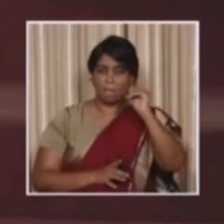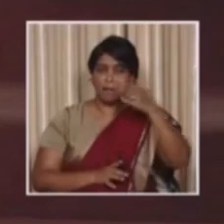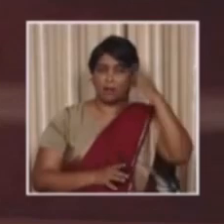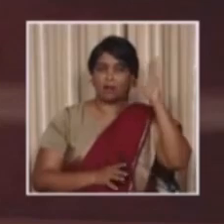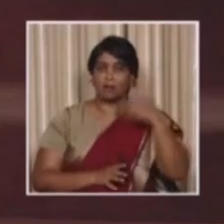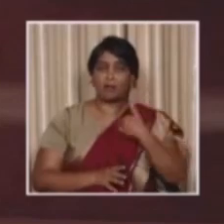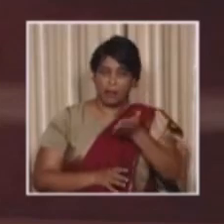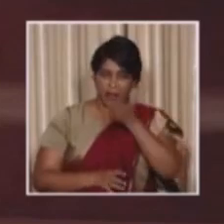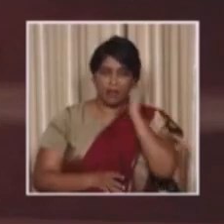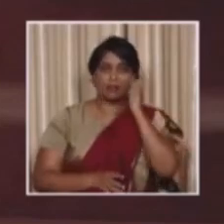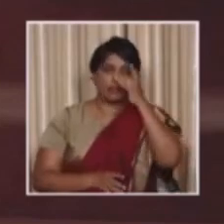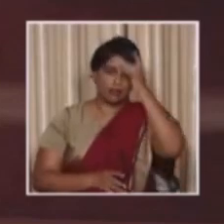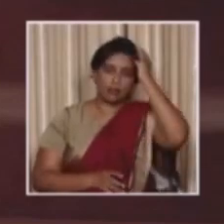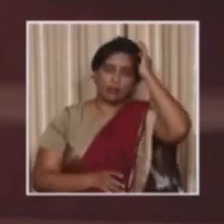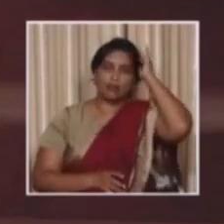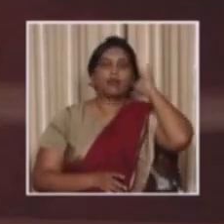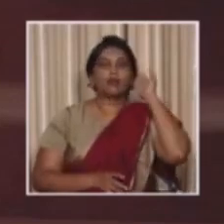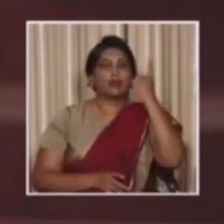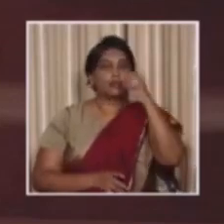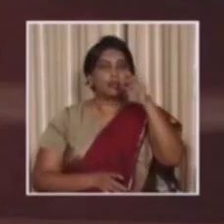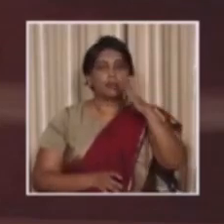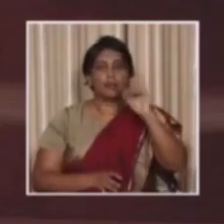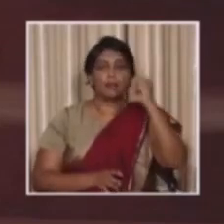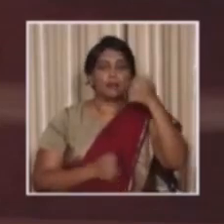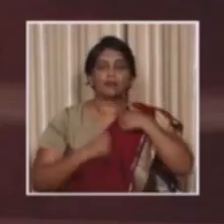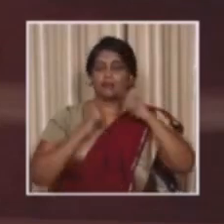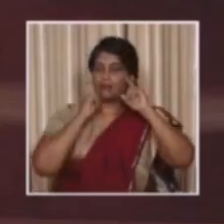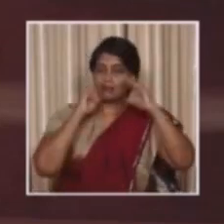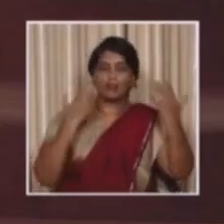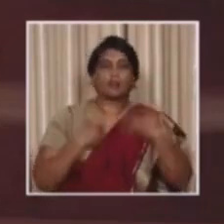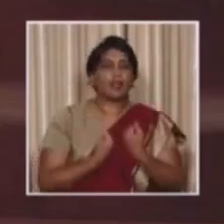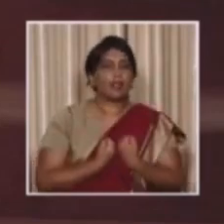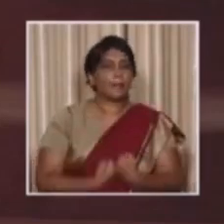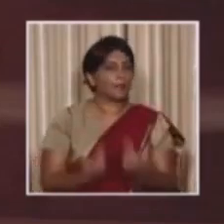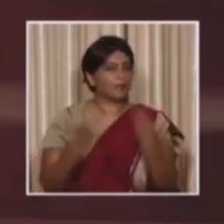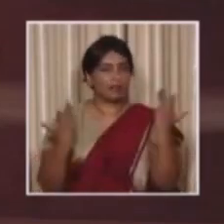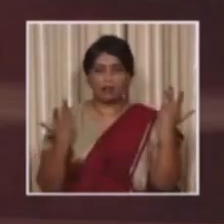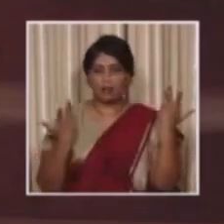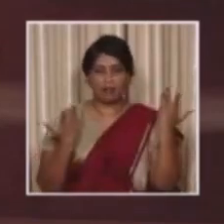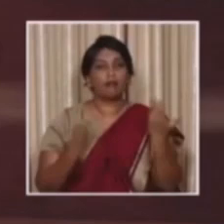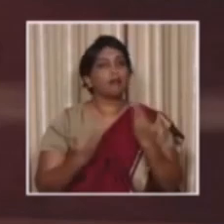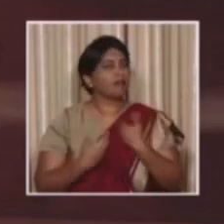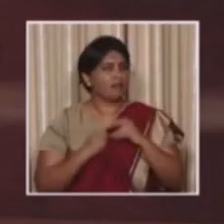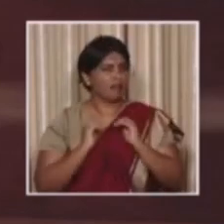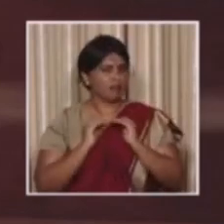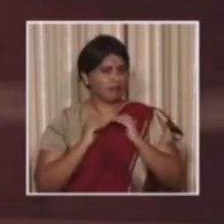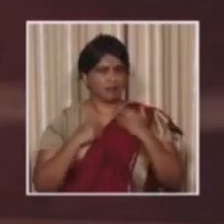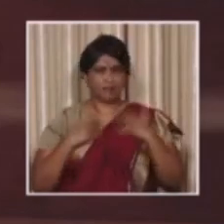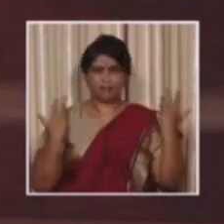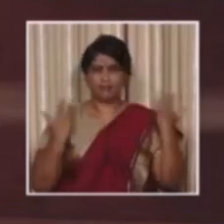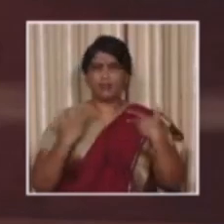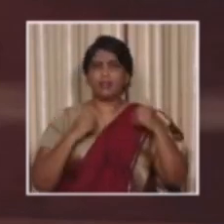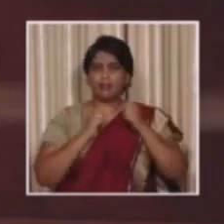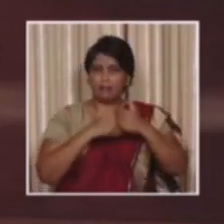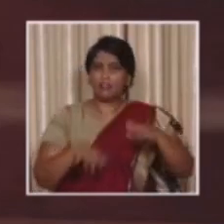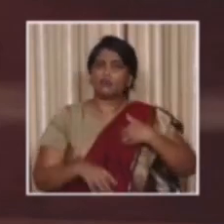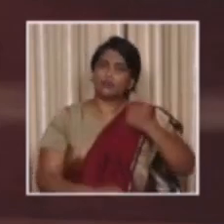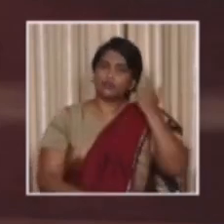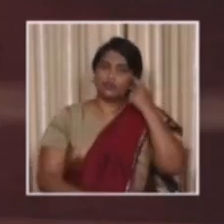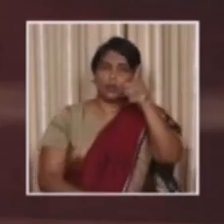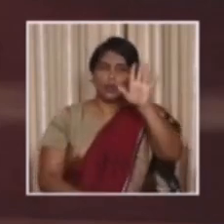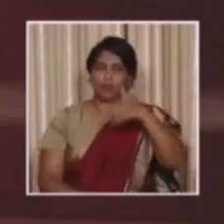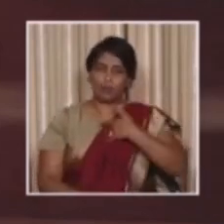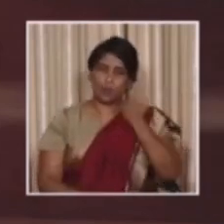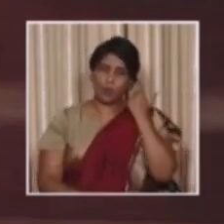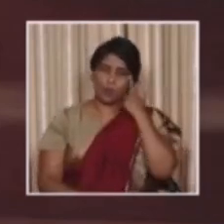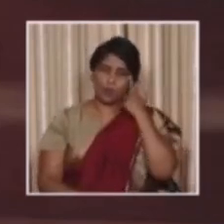இவர்கள் விரும்புவதில்லை. இவர்களின் அரசியல் நோக்கம் அதுதான். தமிழ் அரசியல் கட்சி என்ற பெயரில் இவர்கள் சண்டையிட்டுக் கொண்டிருக்கின்றார்கள். இவருக்கு தெரியும் பிரபாகரனுக்கு